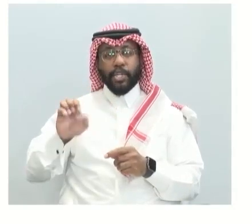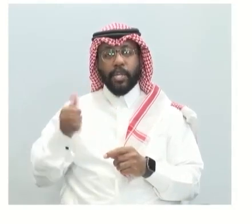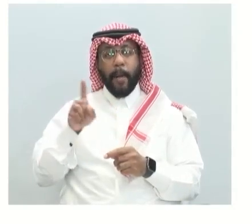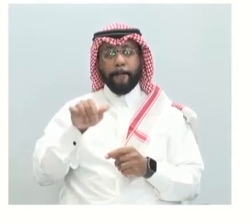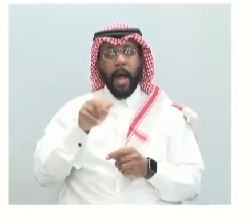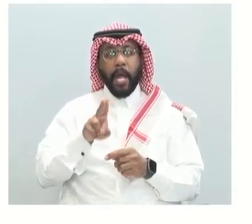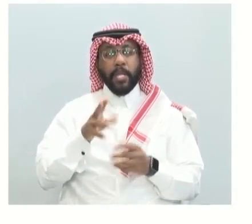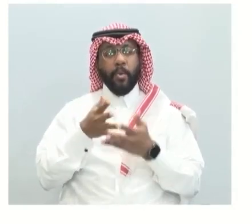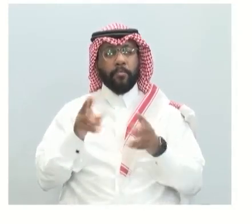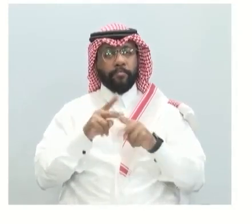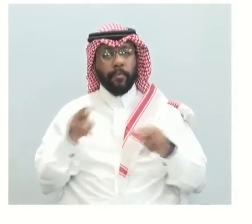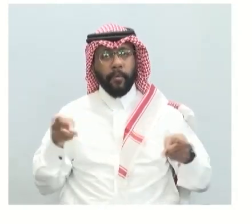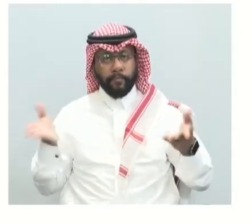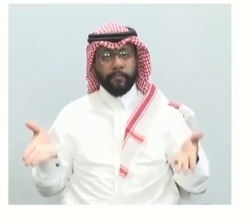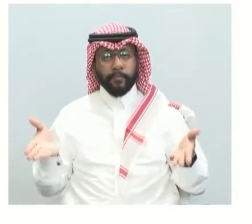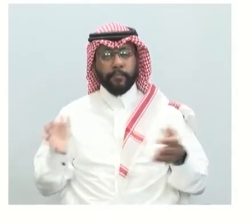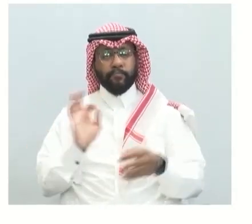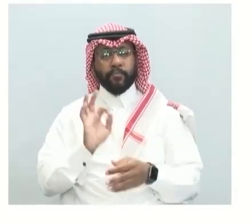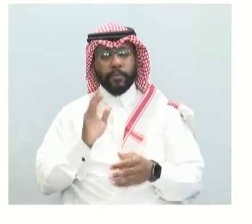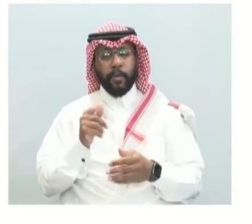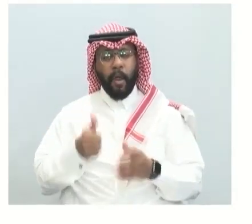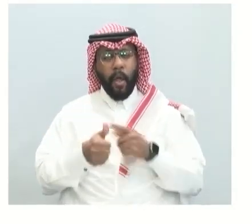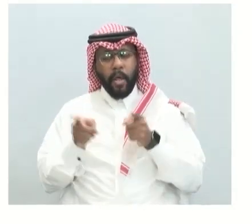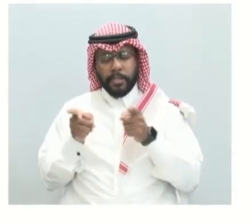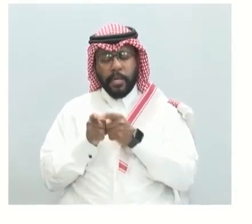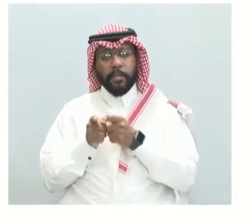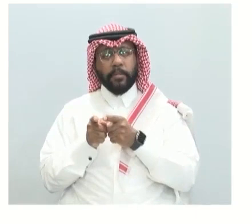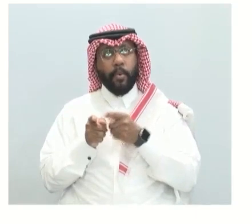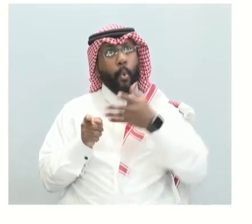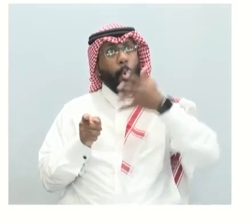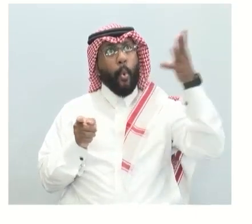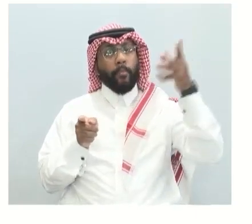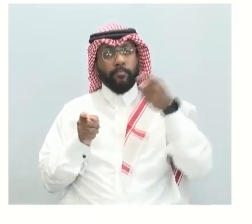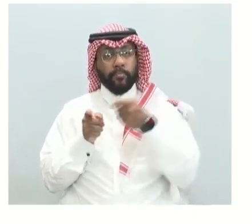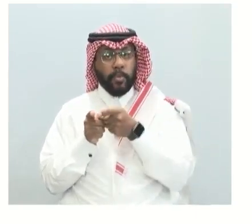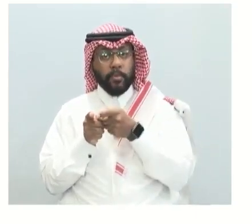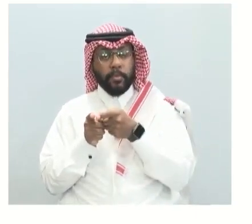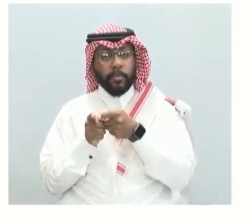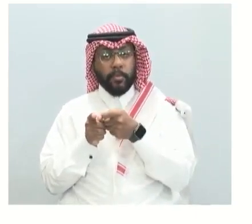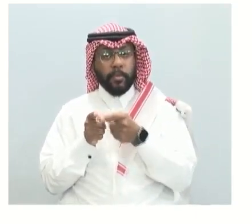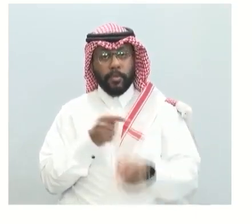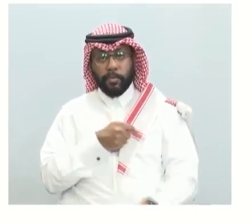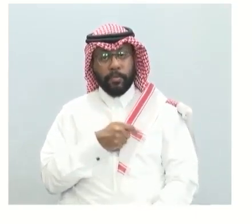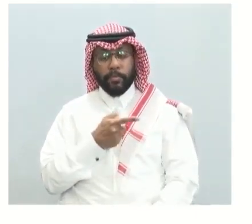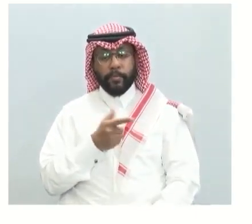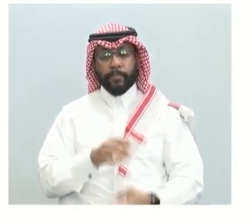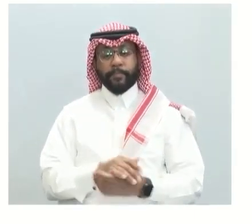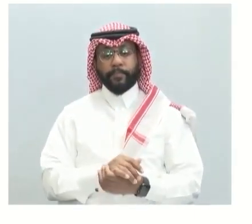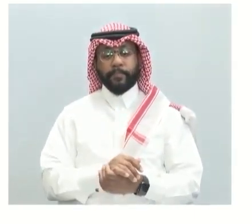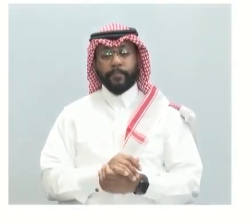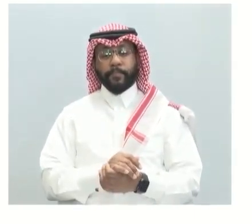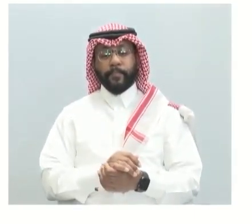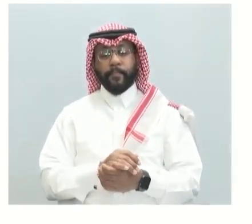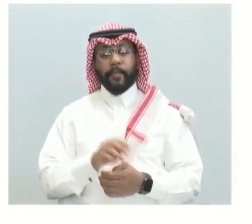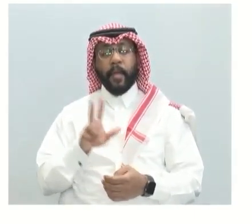بايت لنرى ما هي ما هو الملف الاقل حجم من البيانات في جهاز الحاسب احسنتم تعتبر